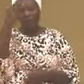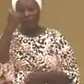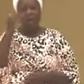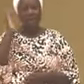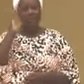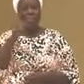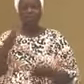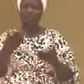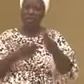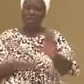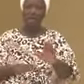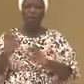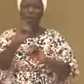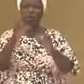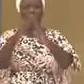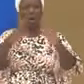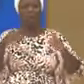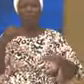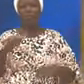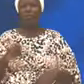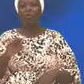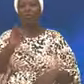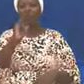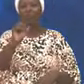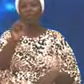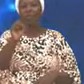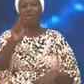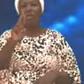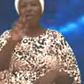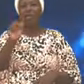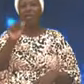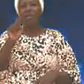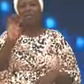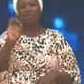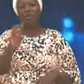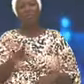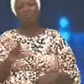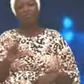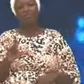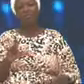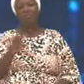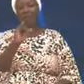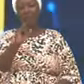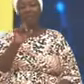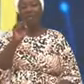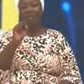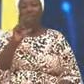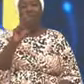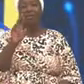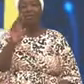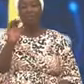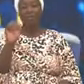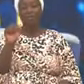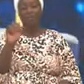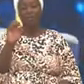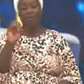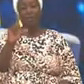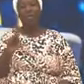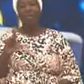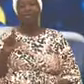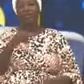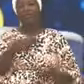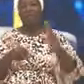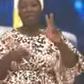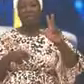d'israël passer 30 de verser 32 cas je le désire pas la mort de